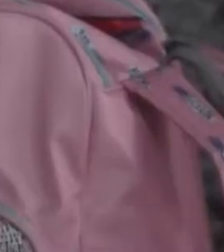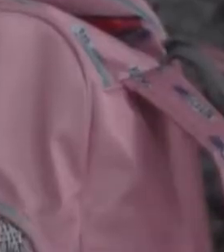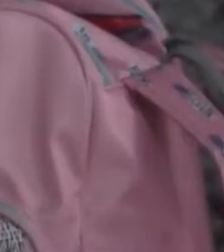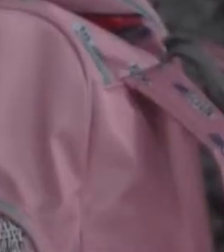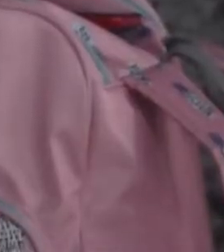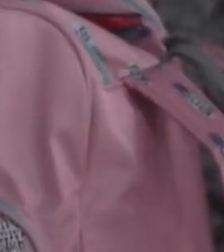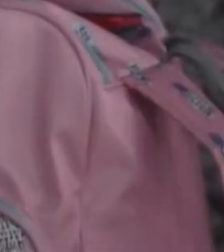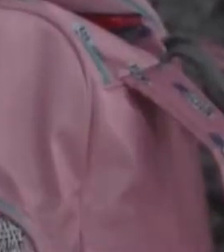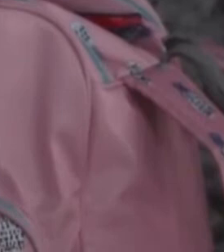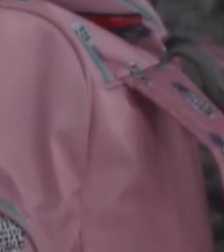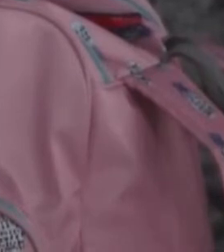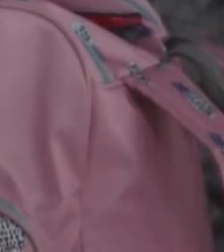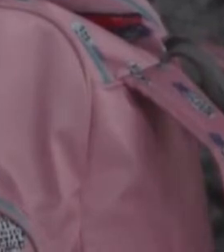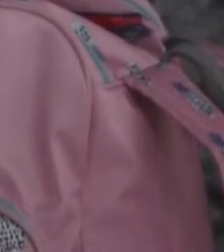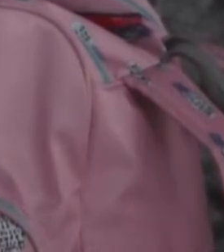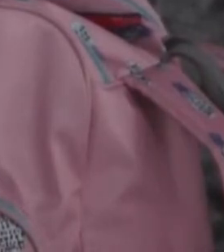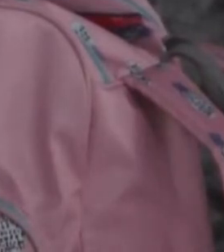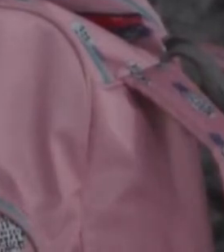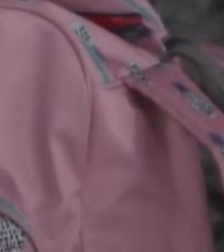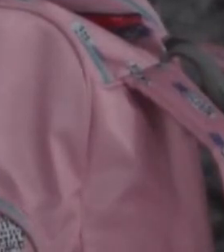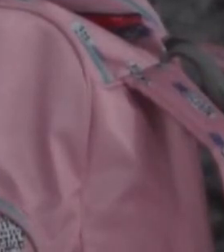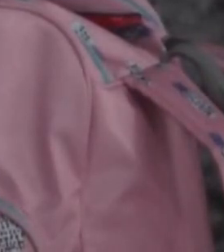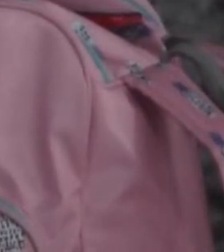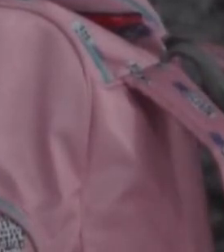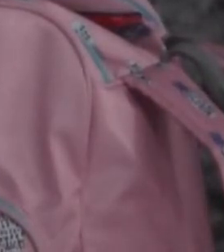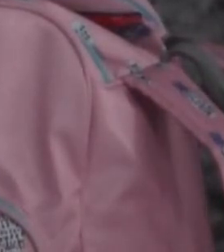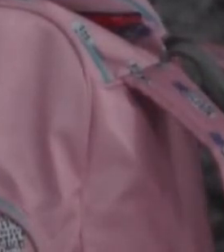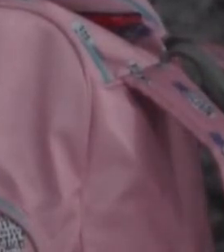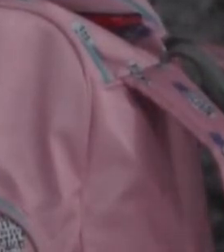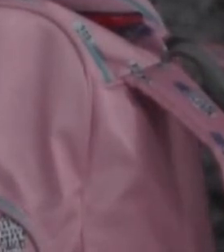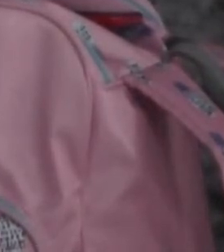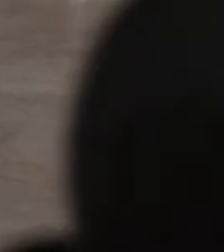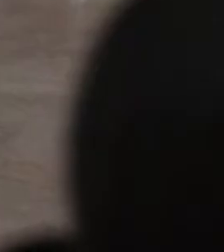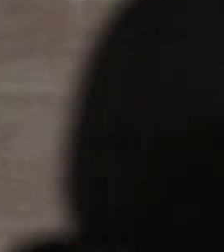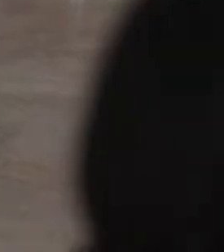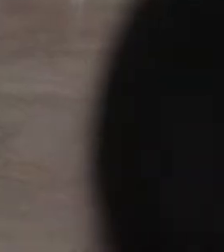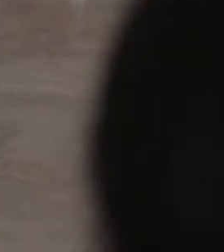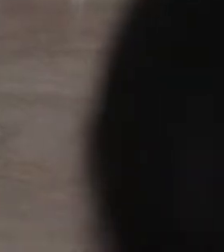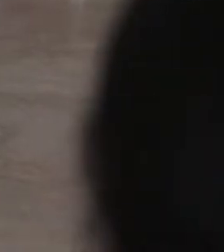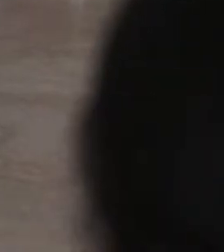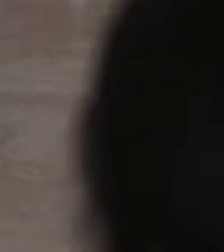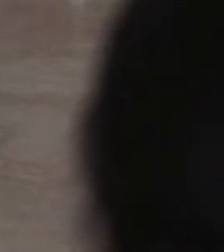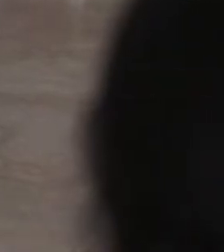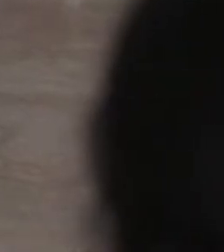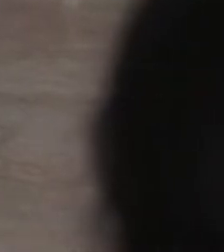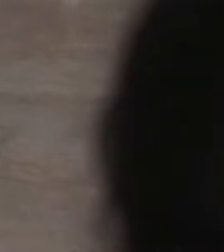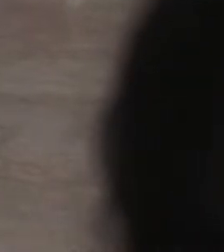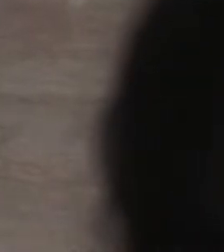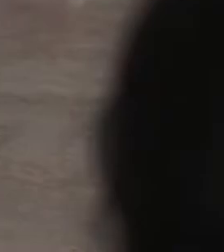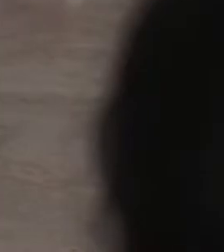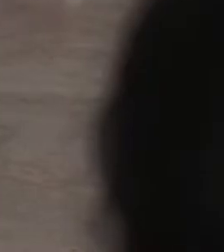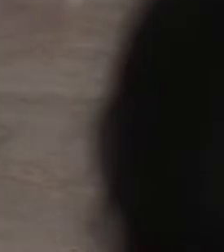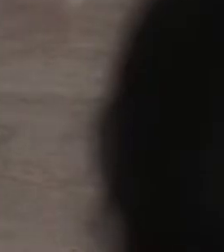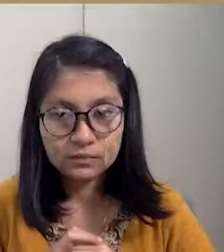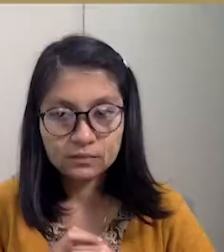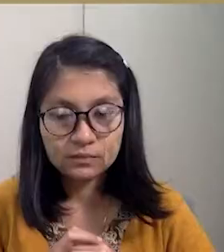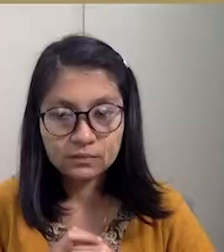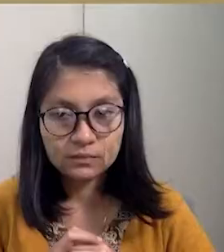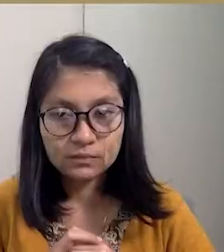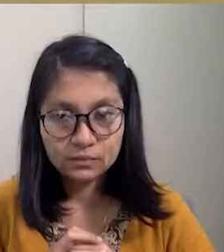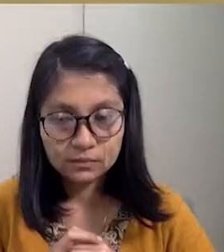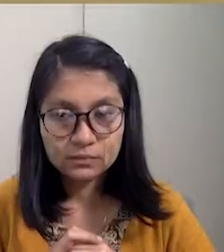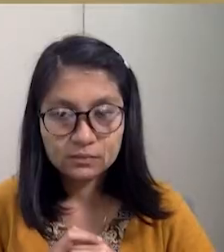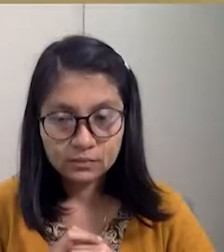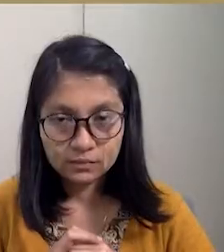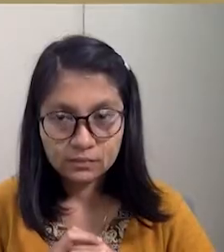နဲ့သိဖို့လို့သိကျင်တာပေါ့နော်အဲ့လိုသိမှသူတို့ဘက်ကလည်းကြည့်တော့လည်းဟုတ်တယ်ဒီဟာဌာနတစ်ခုလည်းလုပ်လို့မရဘူးခုနပြောတယ်ဟိုဥသာပေါ်ခုနအာ